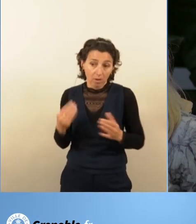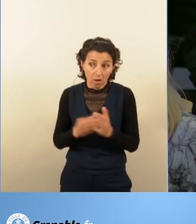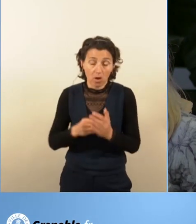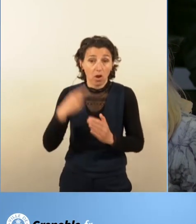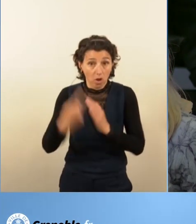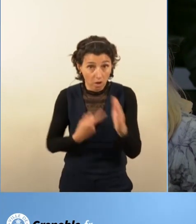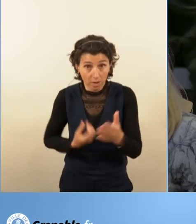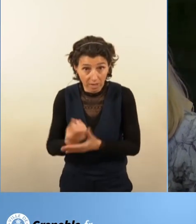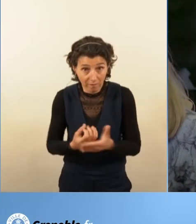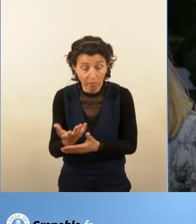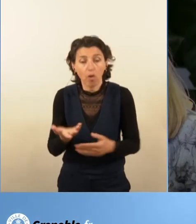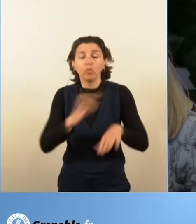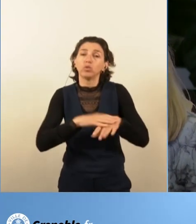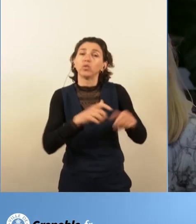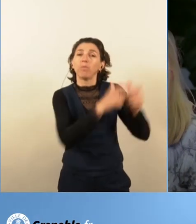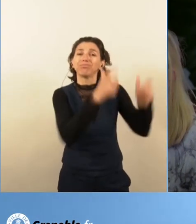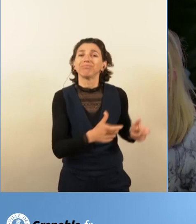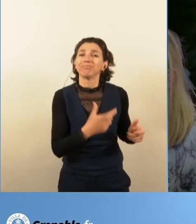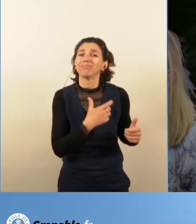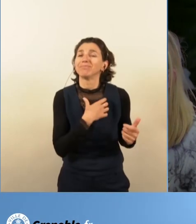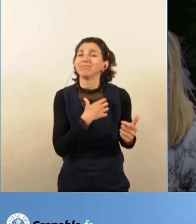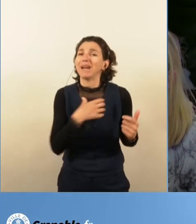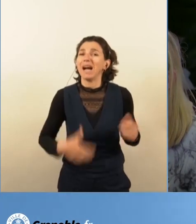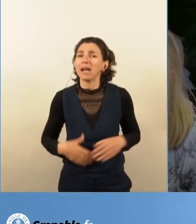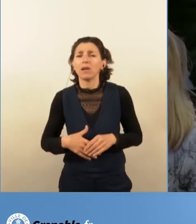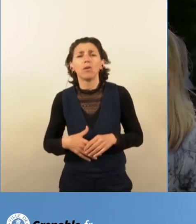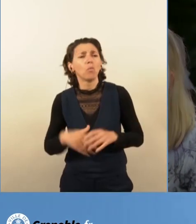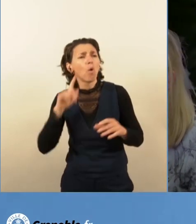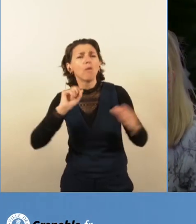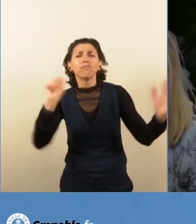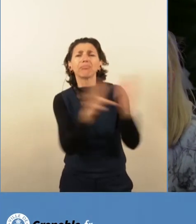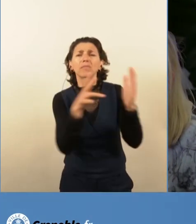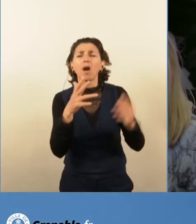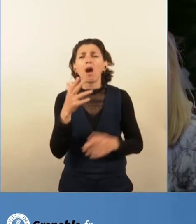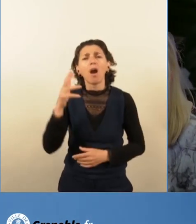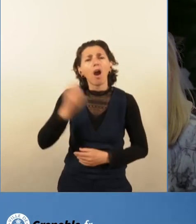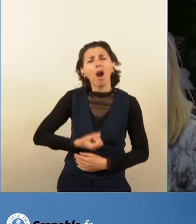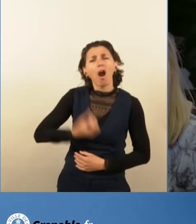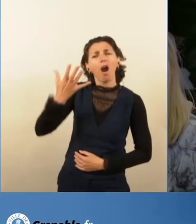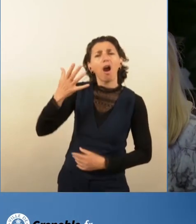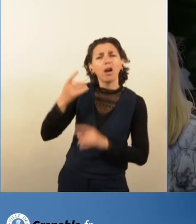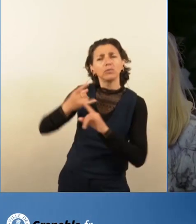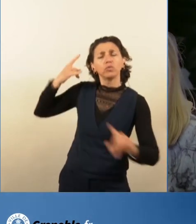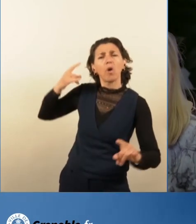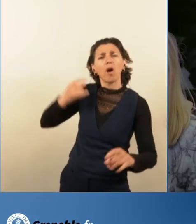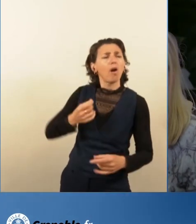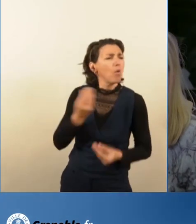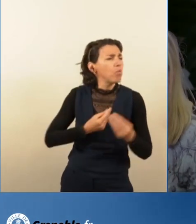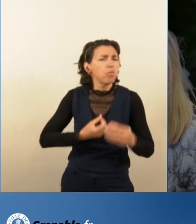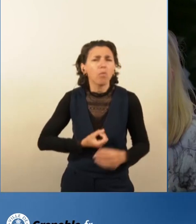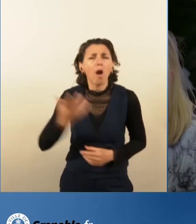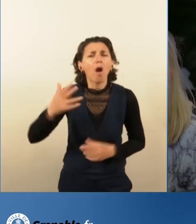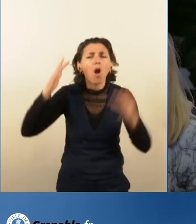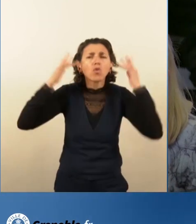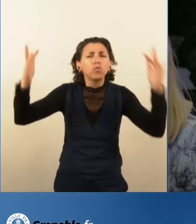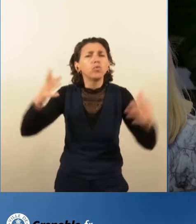vous évoquez le label art et histoire War et culture que la ville aurait obtenu que l'hôtel de ville